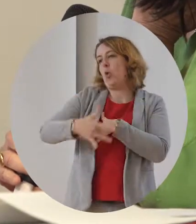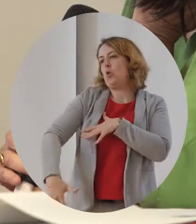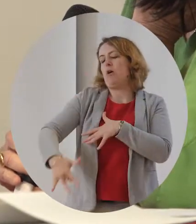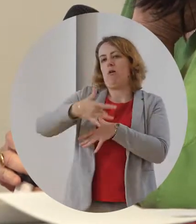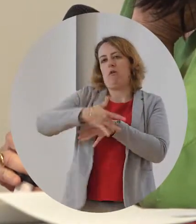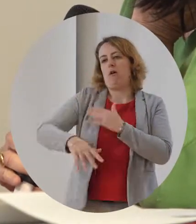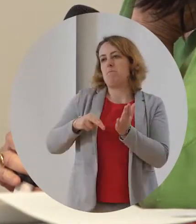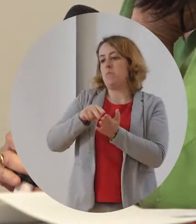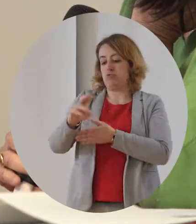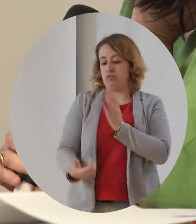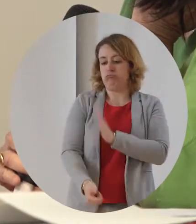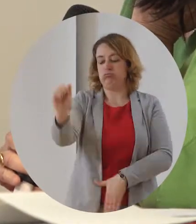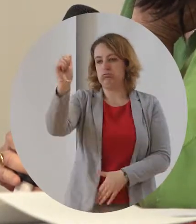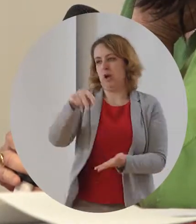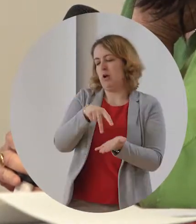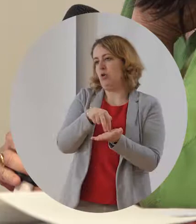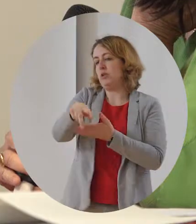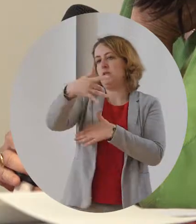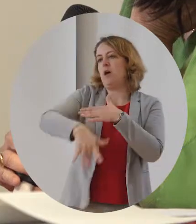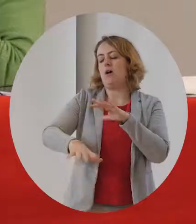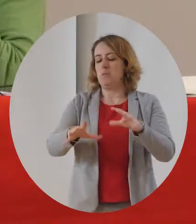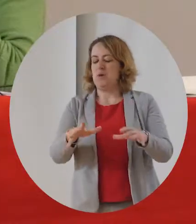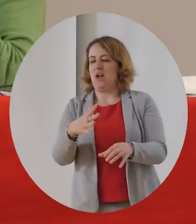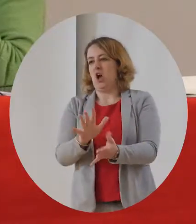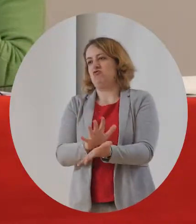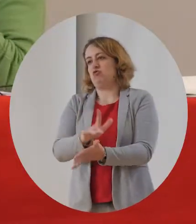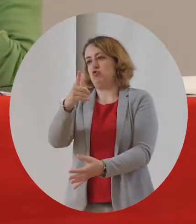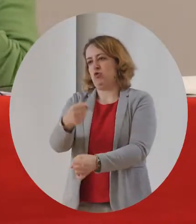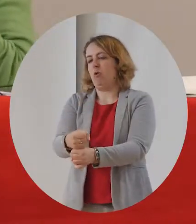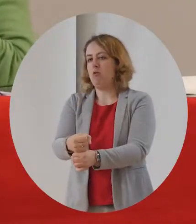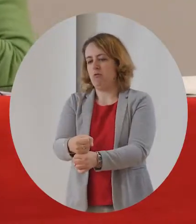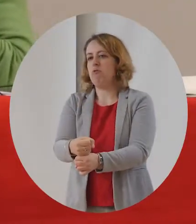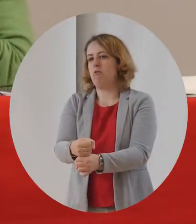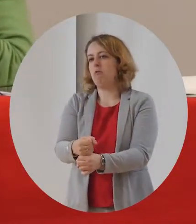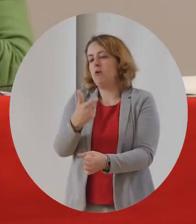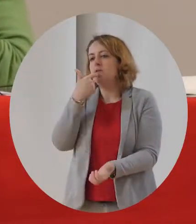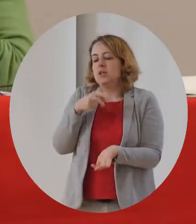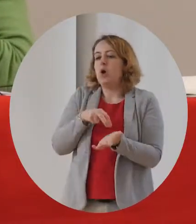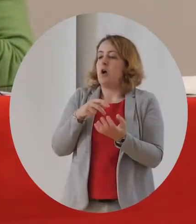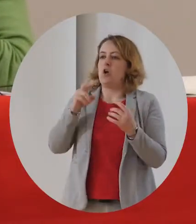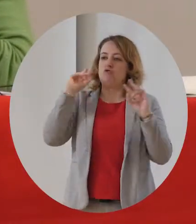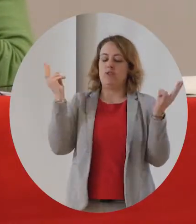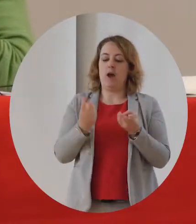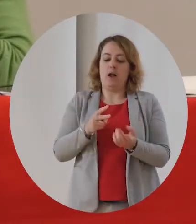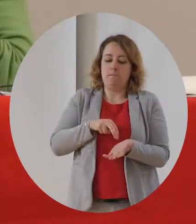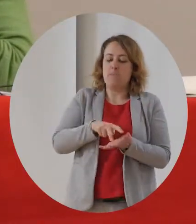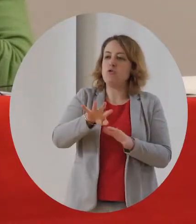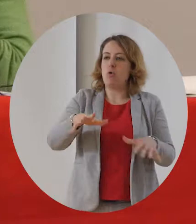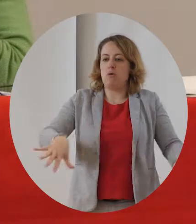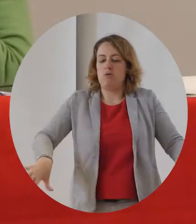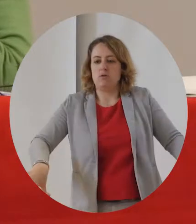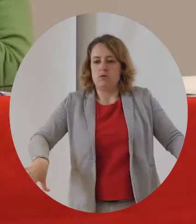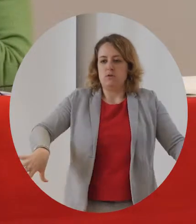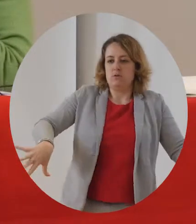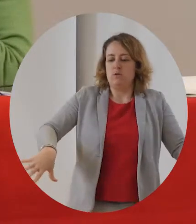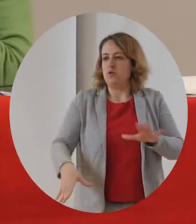de la marche autonome sans appui qui se fait autour de 2 ans. C'est-à-dire que la marche va longtemps se faire avec des appuis contre les